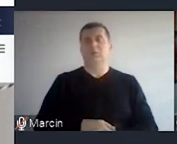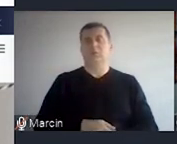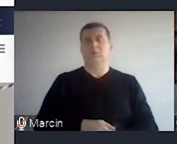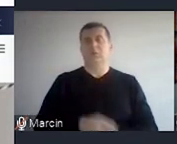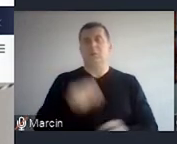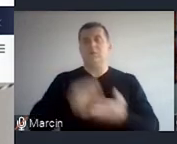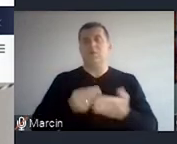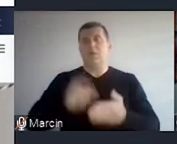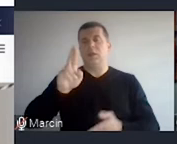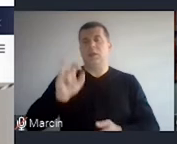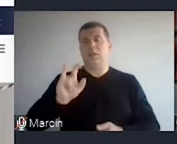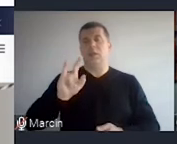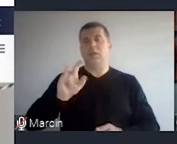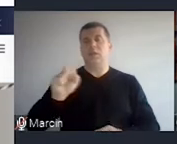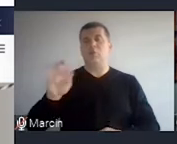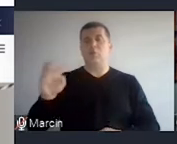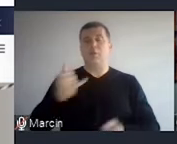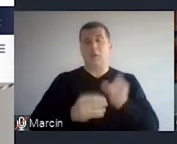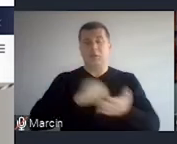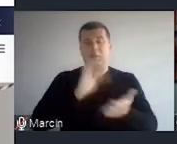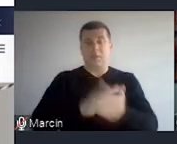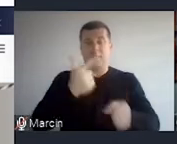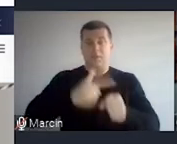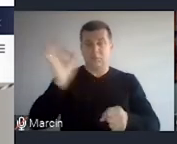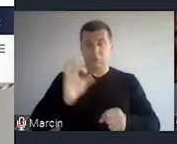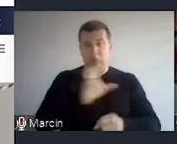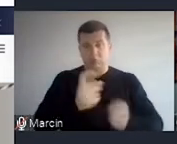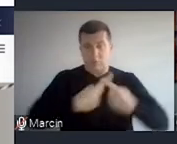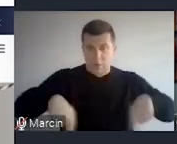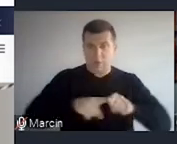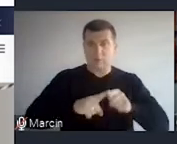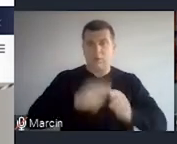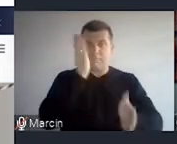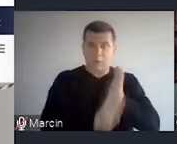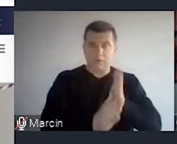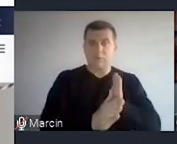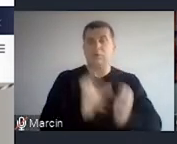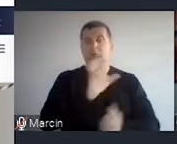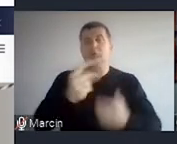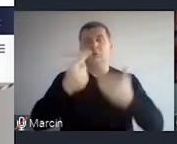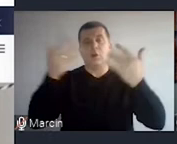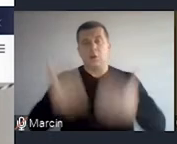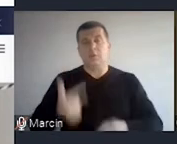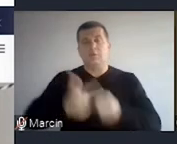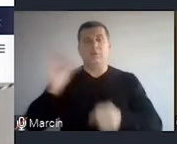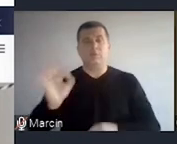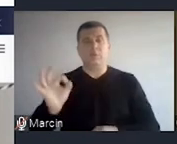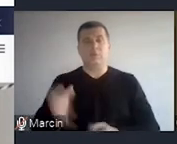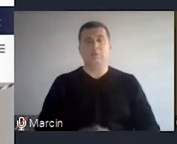danej kwoty ryczałtowej, czyli jeśli zapisano 20%, czy zrealizowano bezpośrednie i czy policzono 20%.